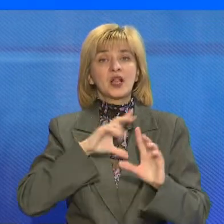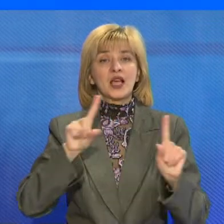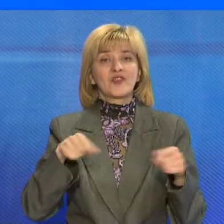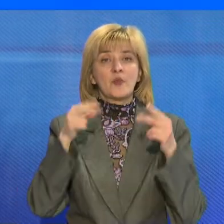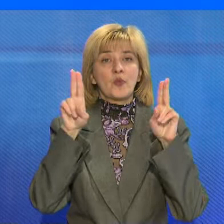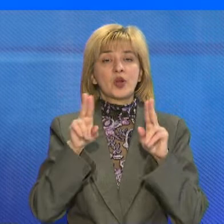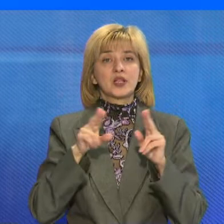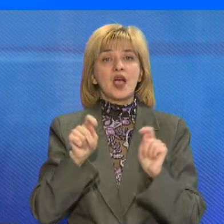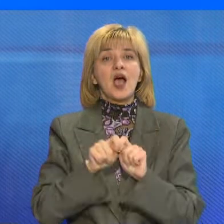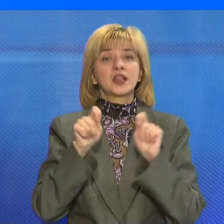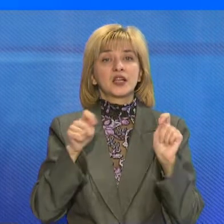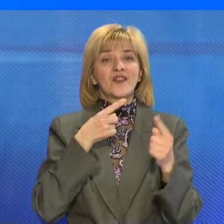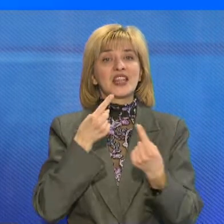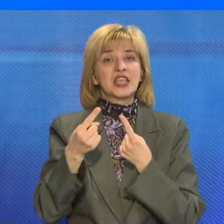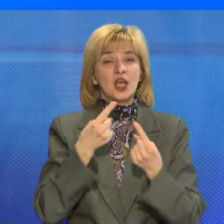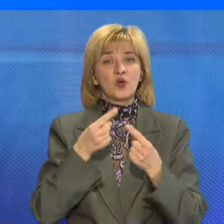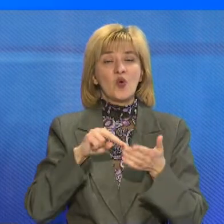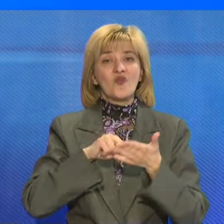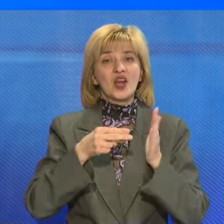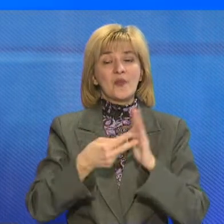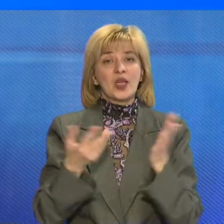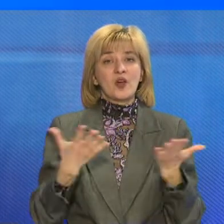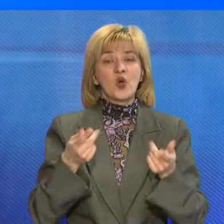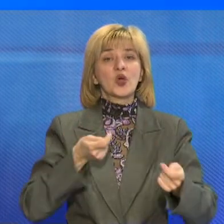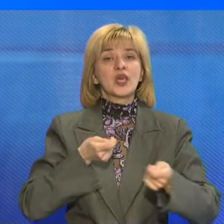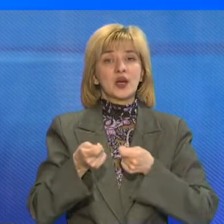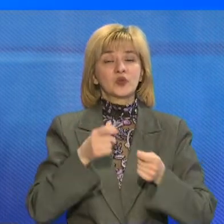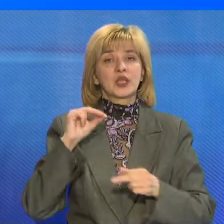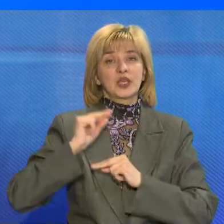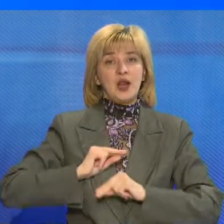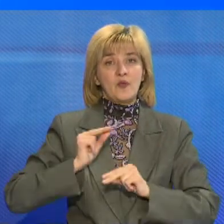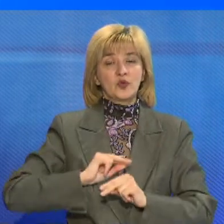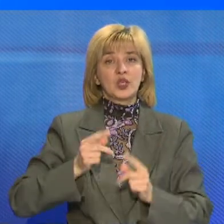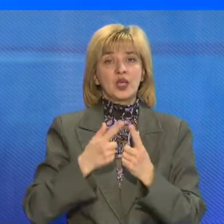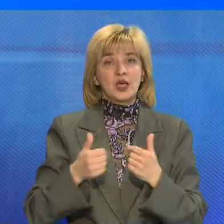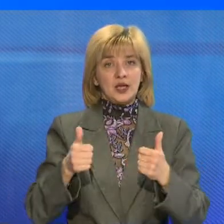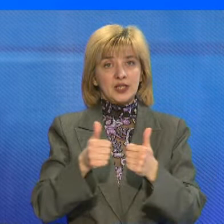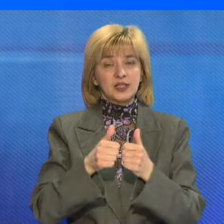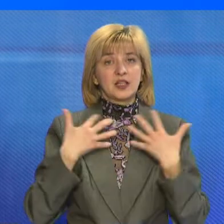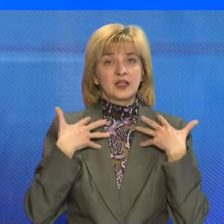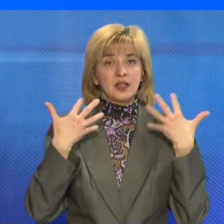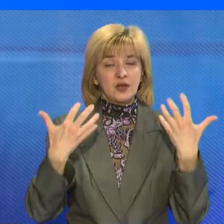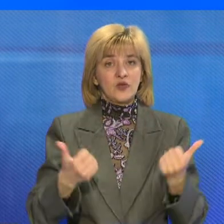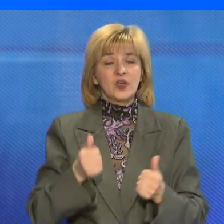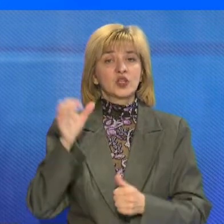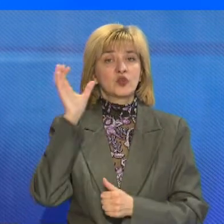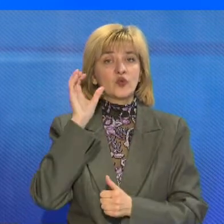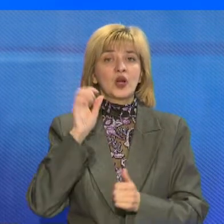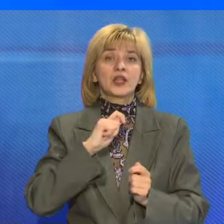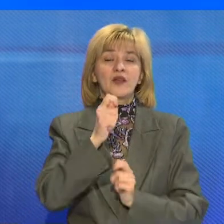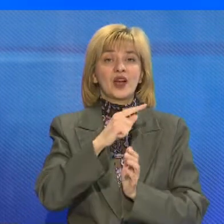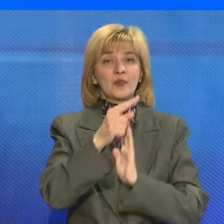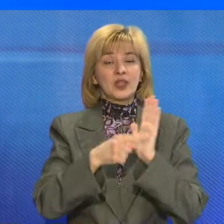прынцыпе адкрытага дыялогу, у рамках якога кіраўніцтва і супрацоўнікі установы аховы здароўя слухалі, задавалі пытанні і агучвалі